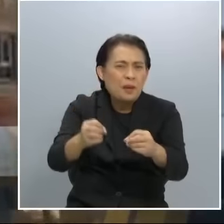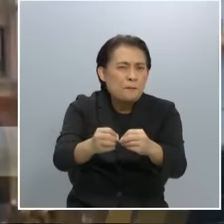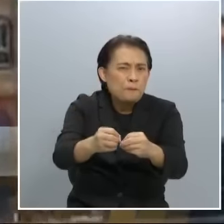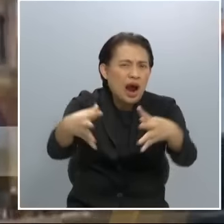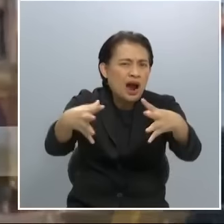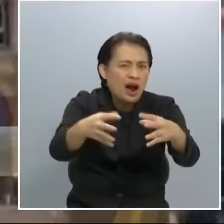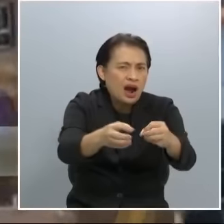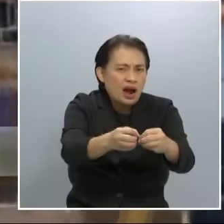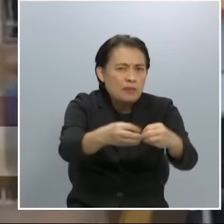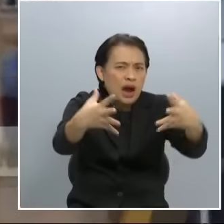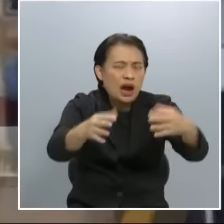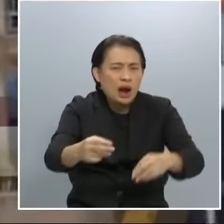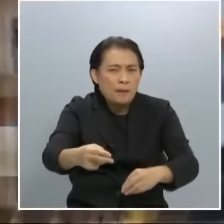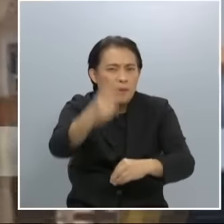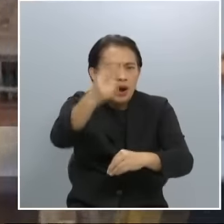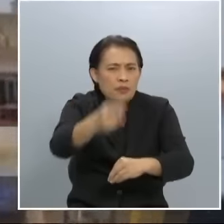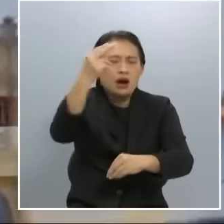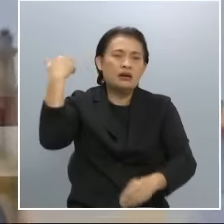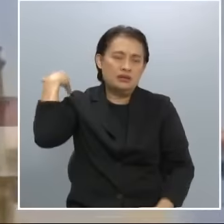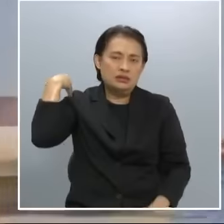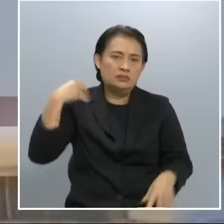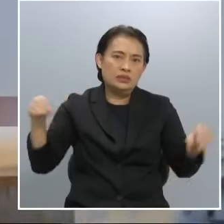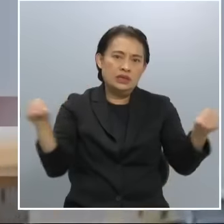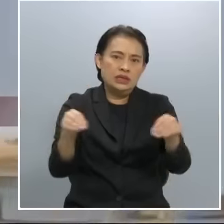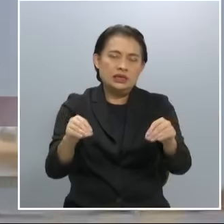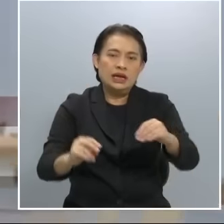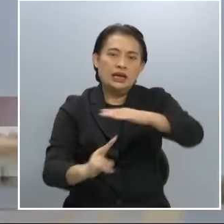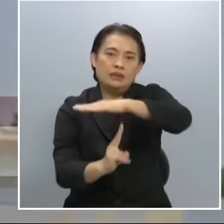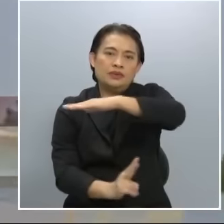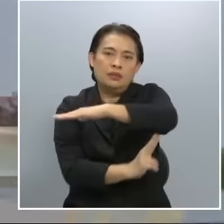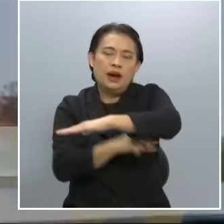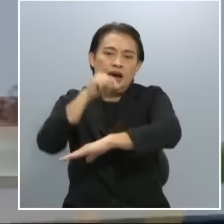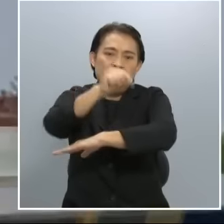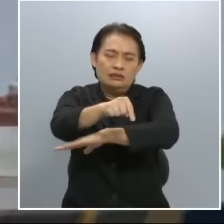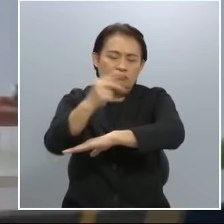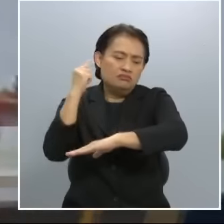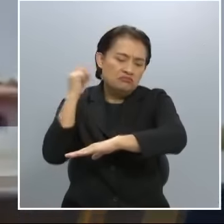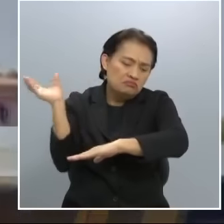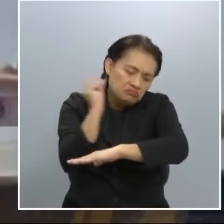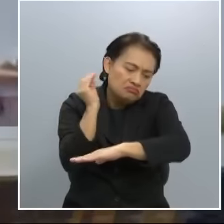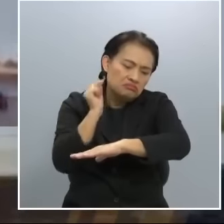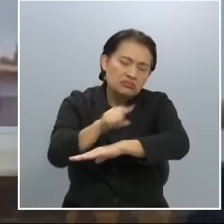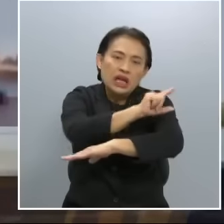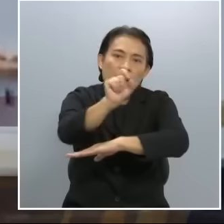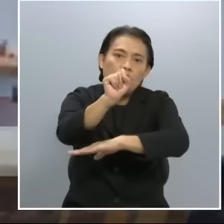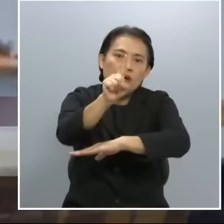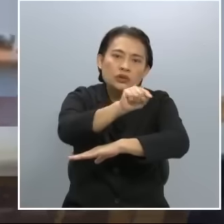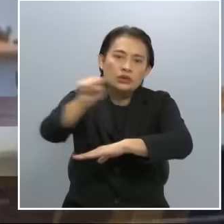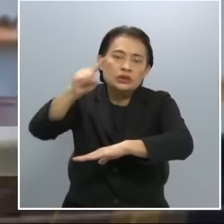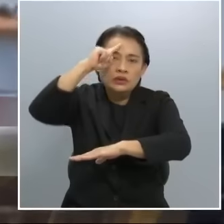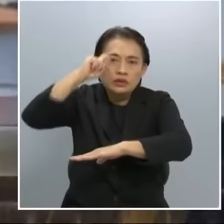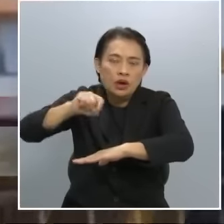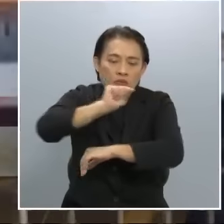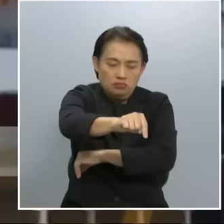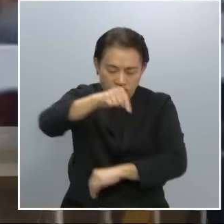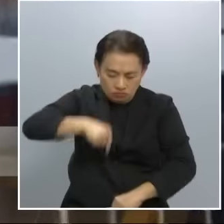ครั้งใกล้กับสะพานข้ามพรมแดนตั้งแต่ช่วงดึกวันศุกร์ต่อเนื่องถึงวันเสาร์ขณะที่เว็บไซต์ข่าวดีอี